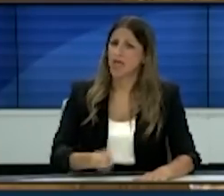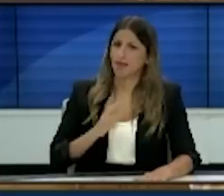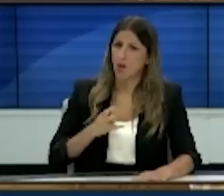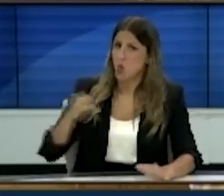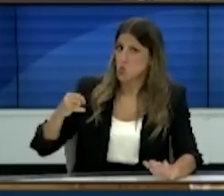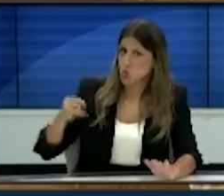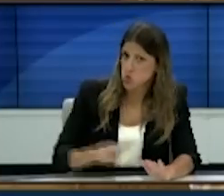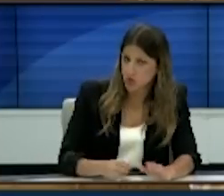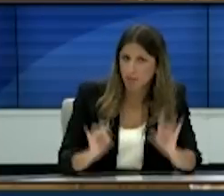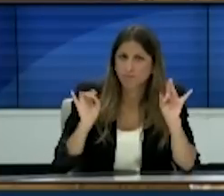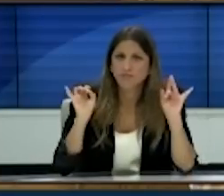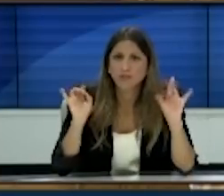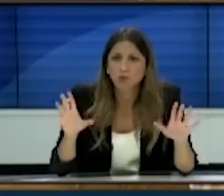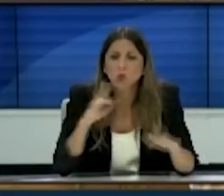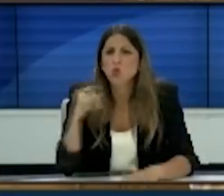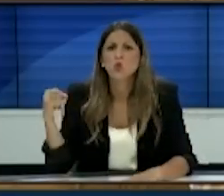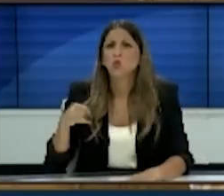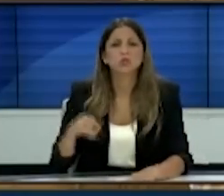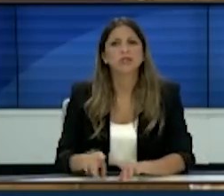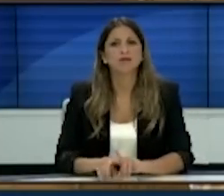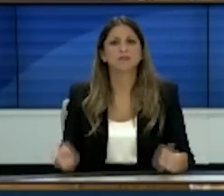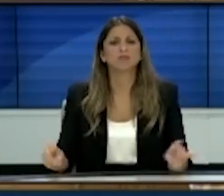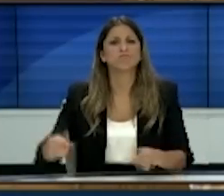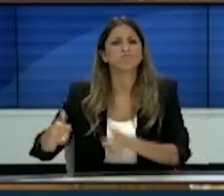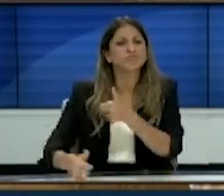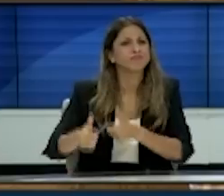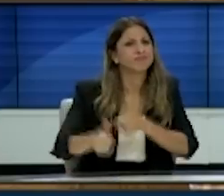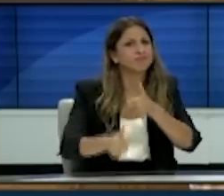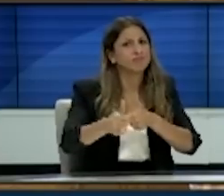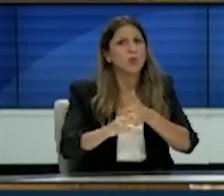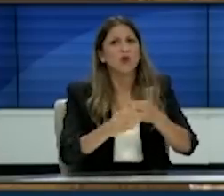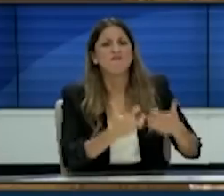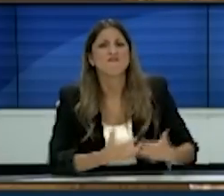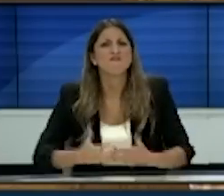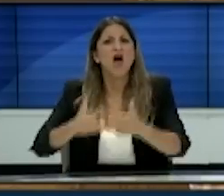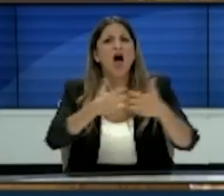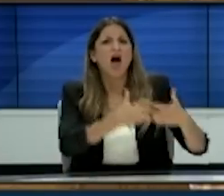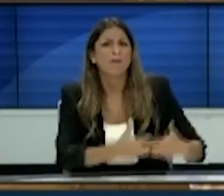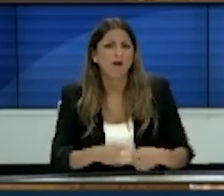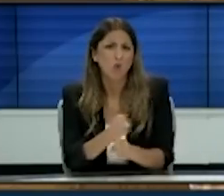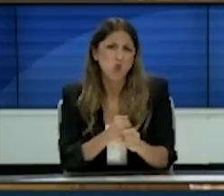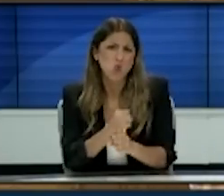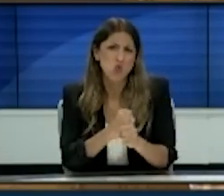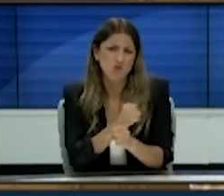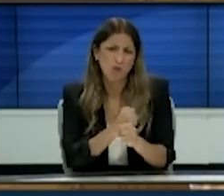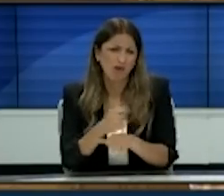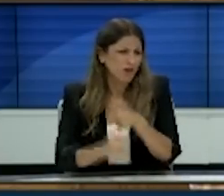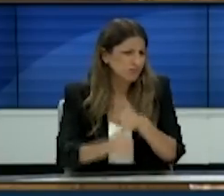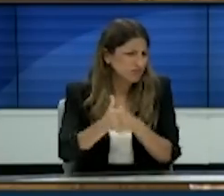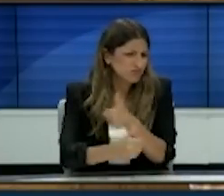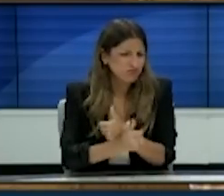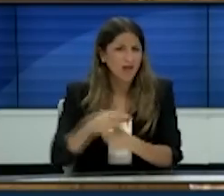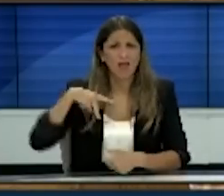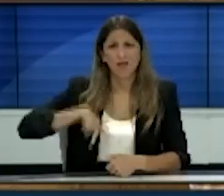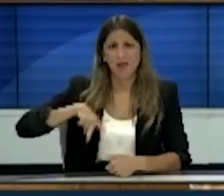ουσία του προβλήματος. Και η ουσία είναι οι ανταγωνισμοί γύρω από το φάρμακο εμπόρευμα που ακουμπούν και τον κρατικό